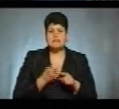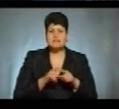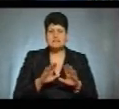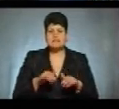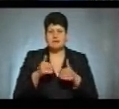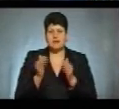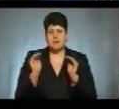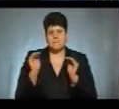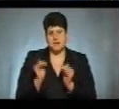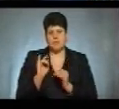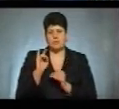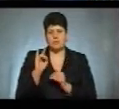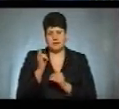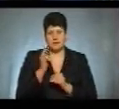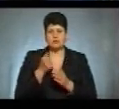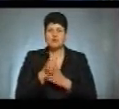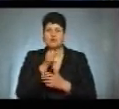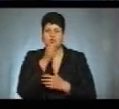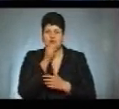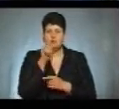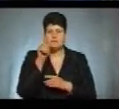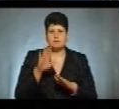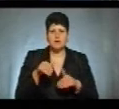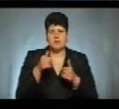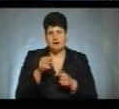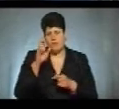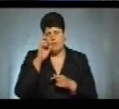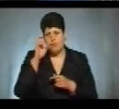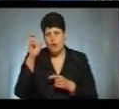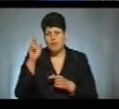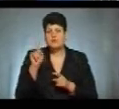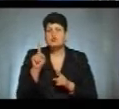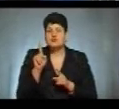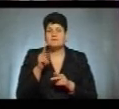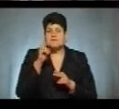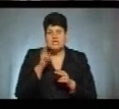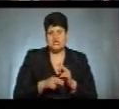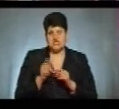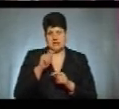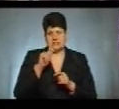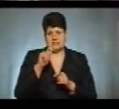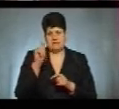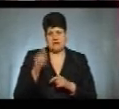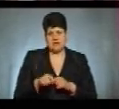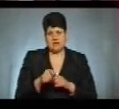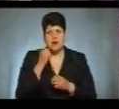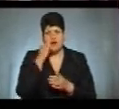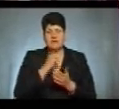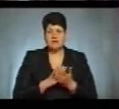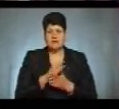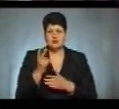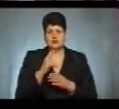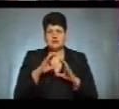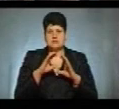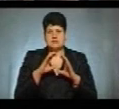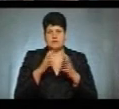малої дитини до дідуся, щоб він передав Богові, щоб закінчилась війна. Ветерану Другої світової війни Петру